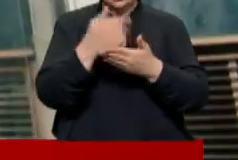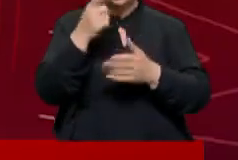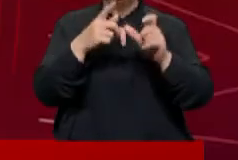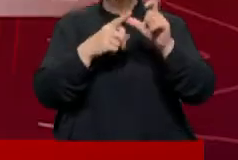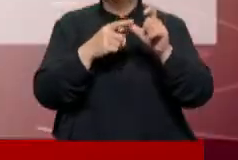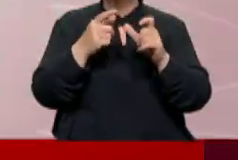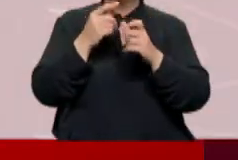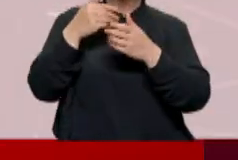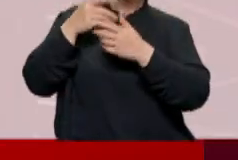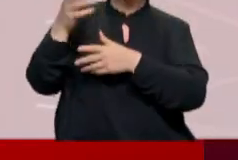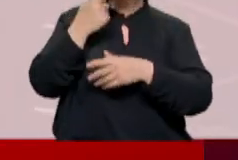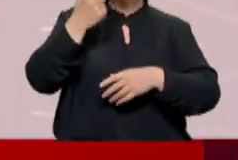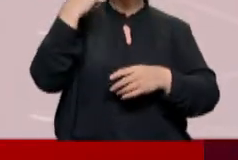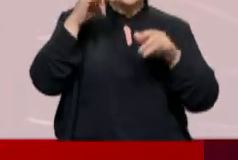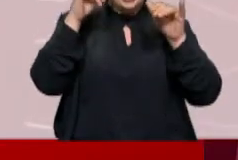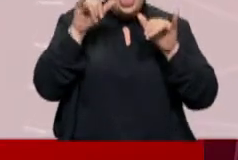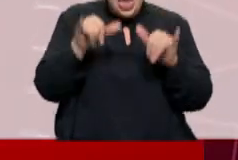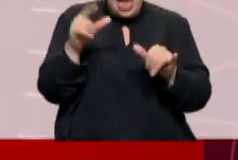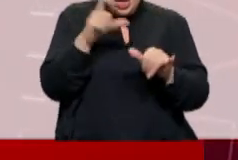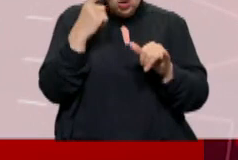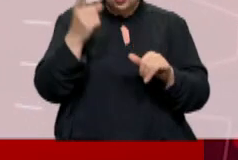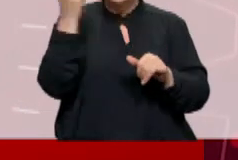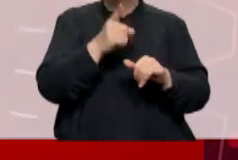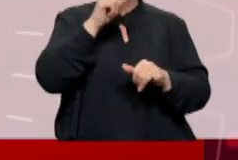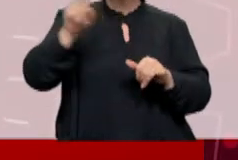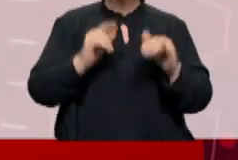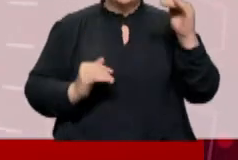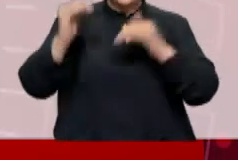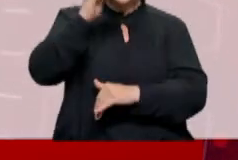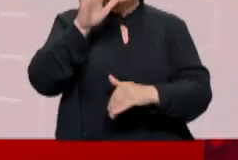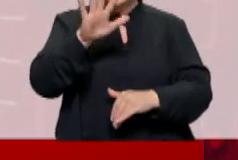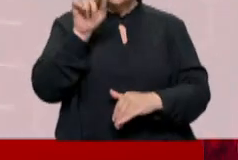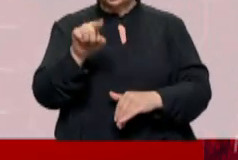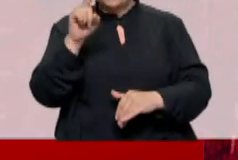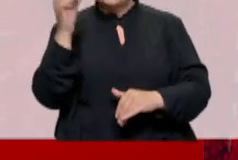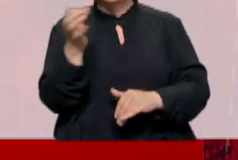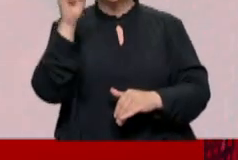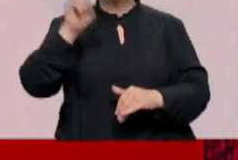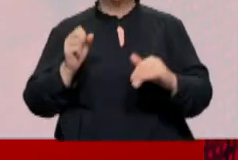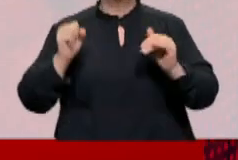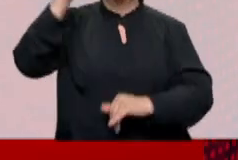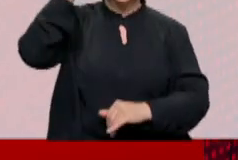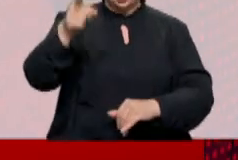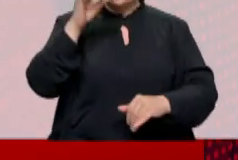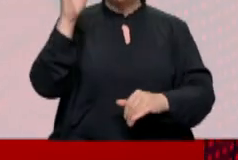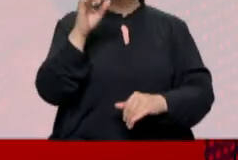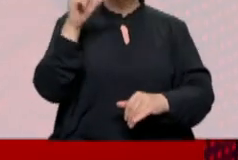ayında cari açık geçen yılın aynı ayına göre %110 arttı, 5.1 milyar dolara yükseldi. Ocak ayında